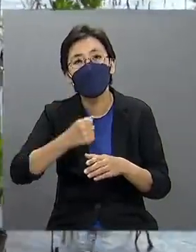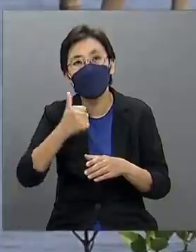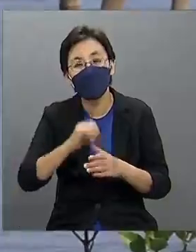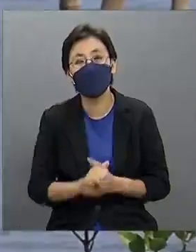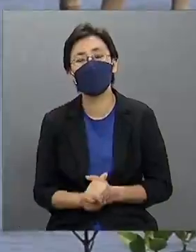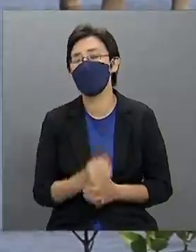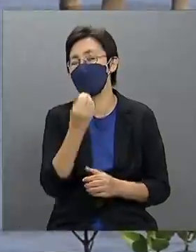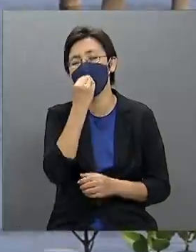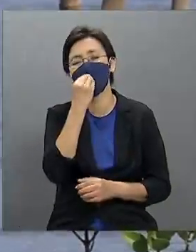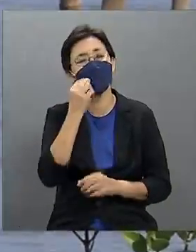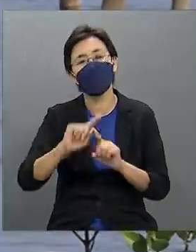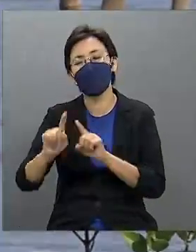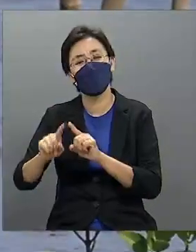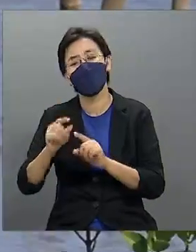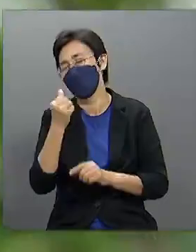มฟรมสุขมาก